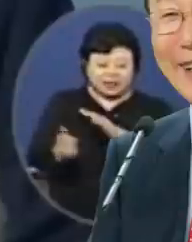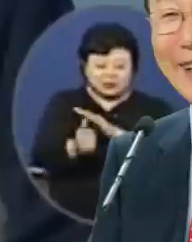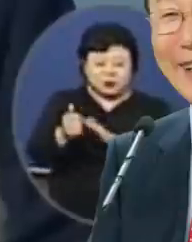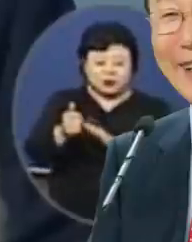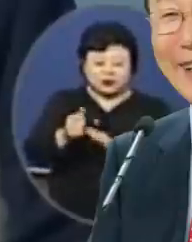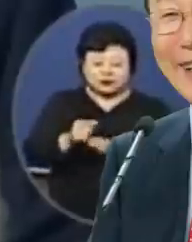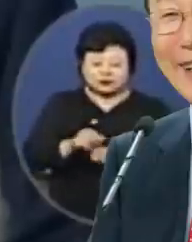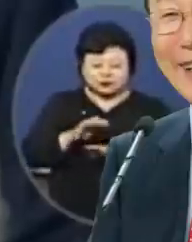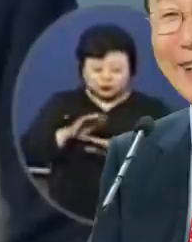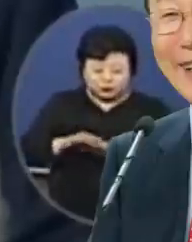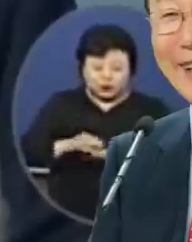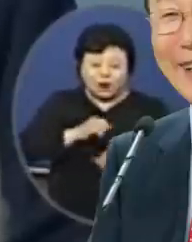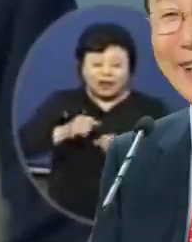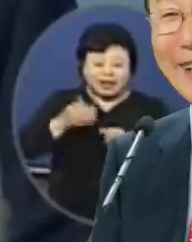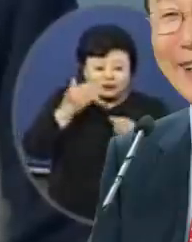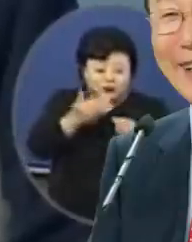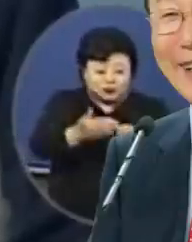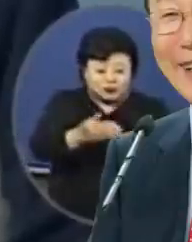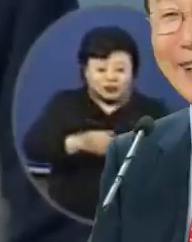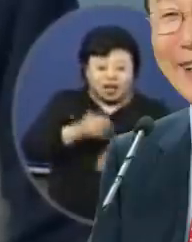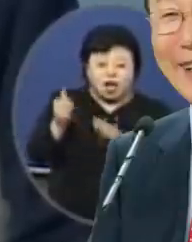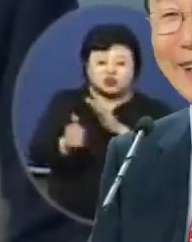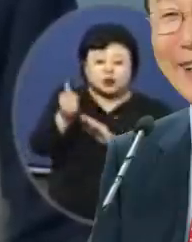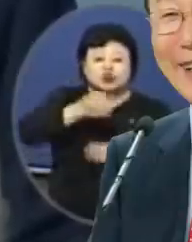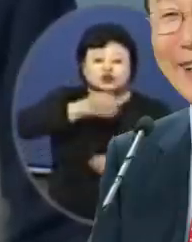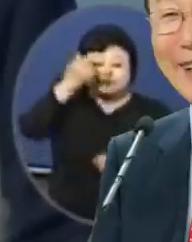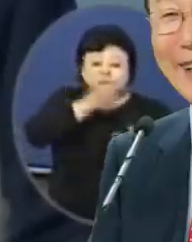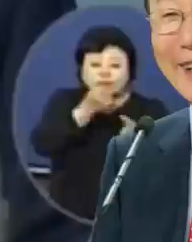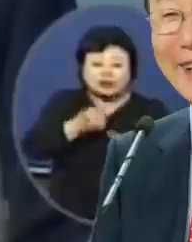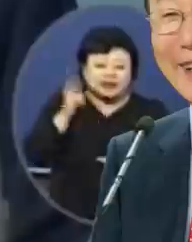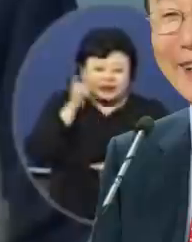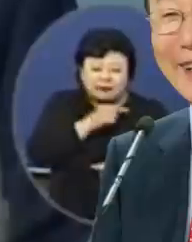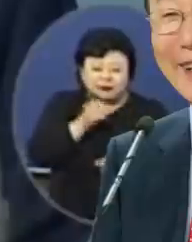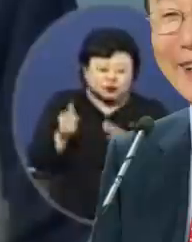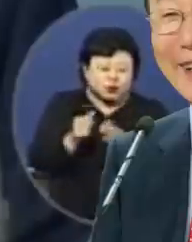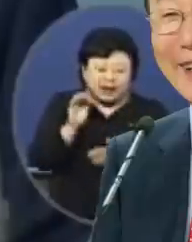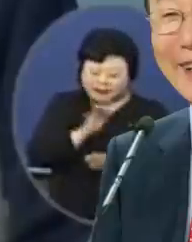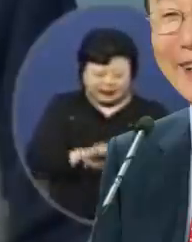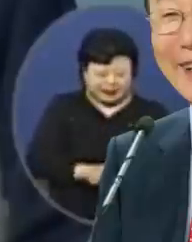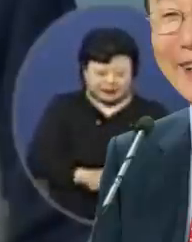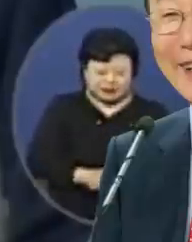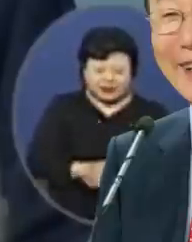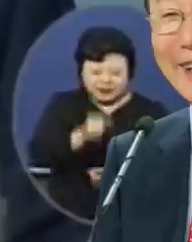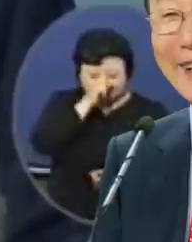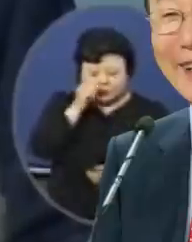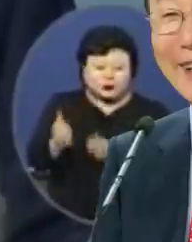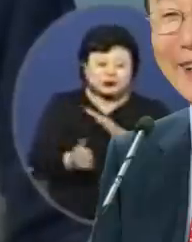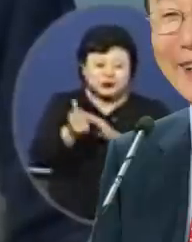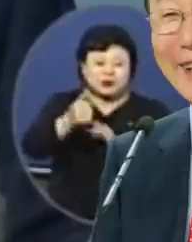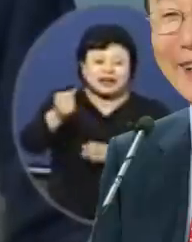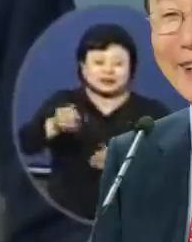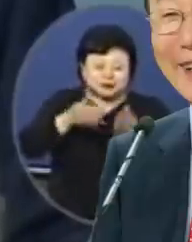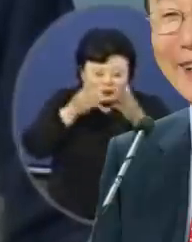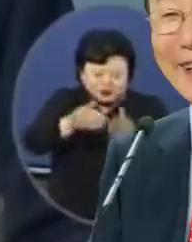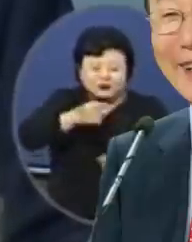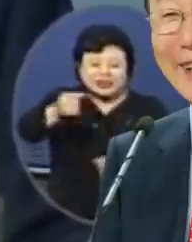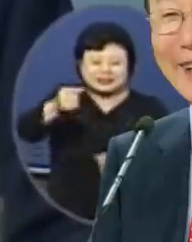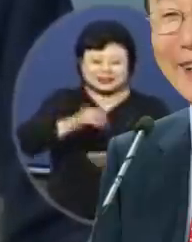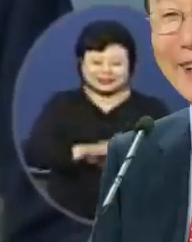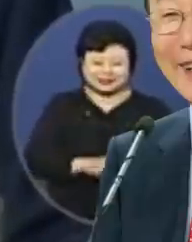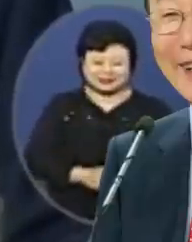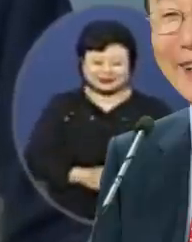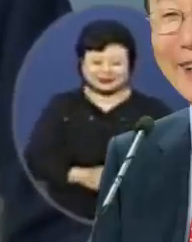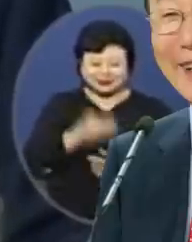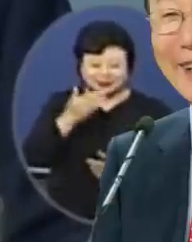두고 행하게 하신다. 소원이 꿈인 것입니다. 나쁜 소원을 하면 안 돼요. 좋은 소원을 집중적으로 하는